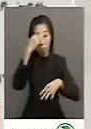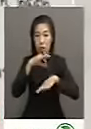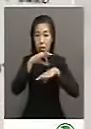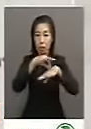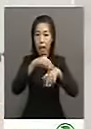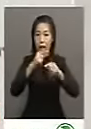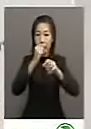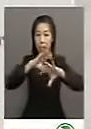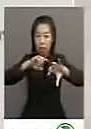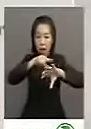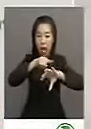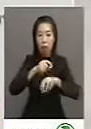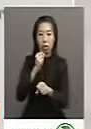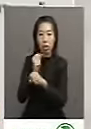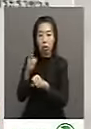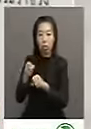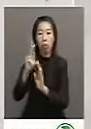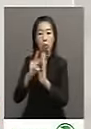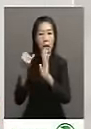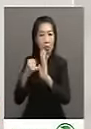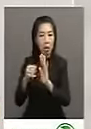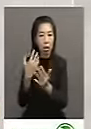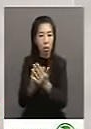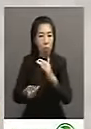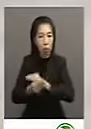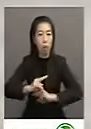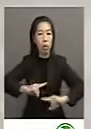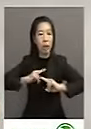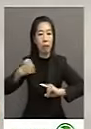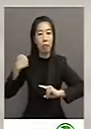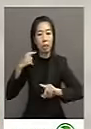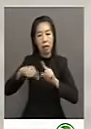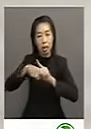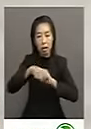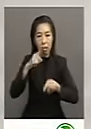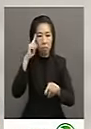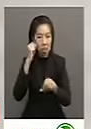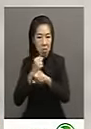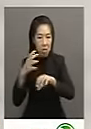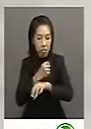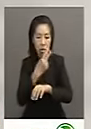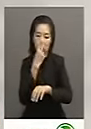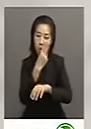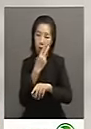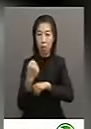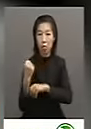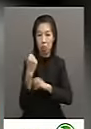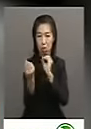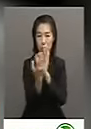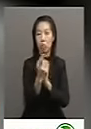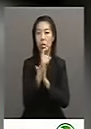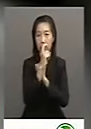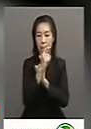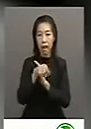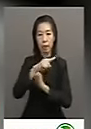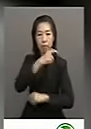ที่ราชการไปในทางที่ไม่ถูกต้องแสวงหาประโยชน์ให้กับตัวเองฝักใฝ่ในเรื่องการเมืองเป็นอันตรายต่อความมั่นคงซึ่งท